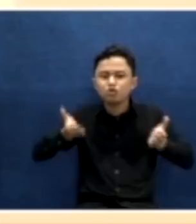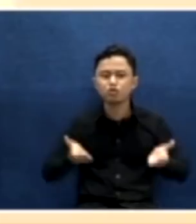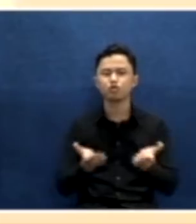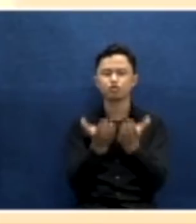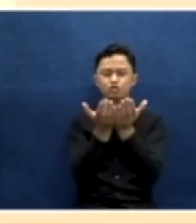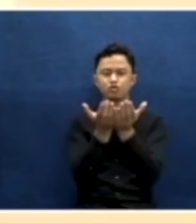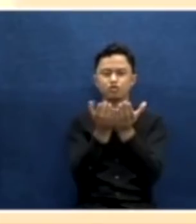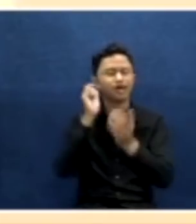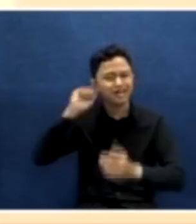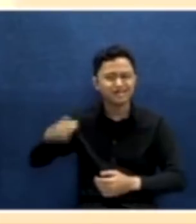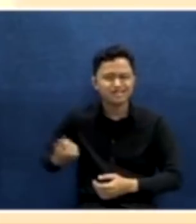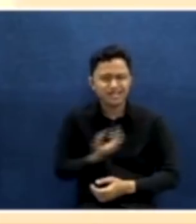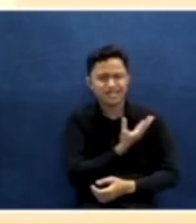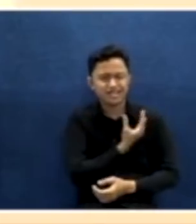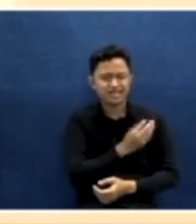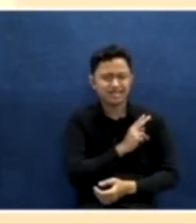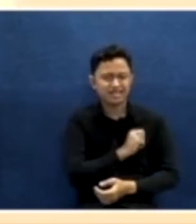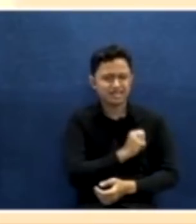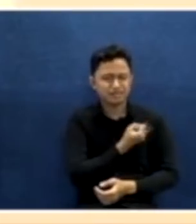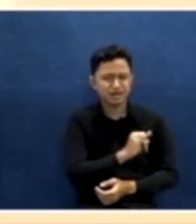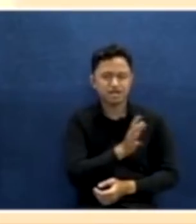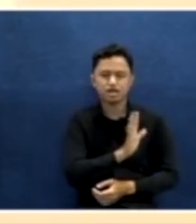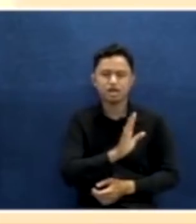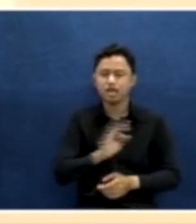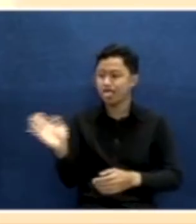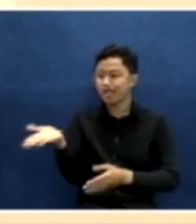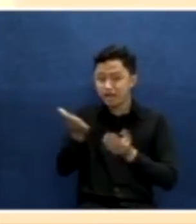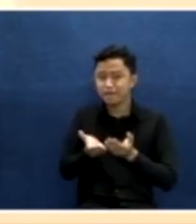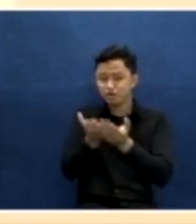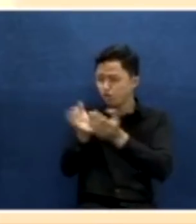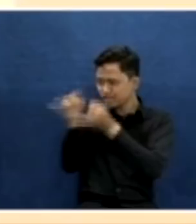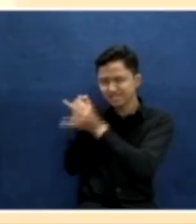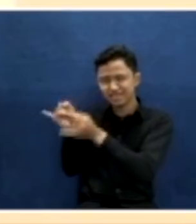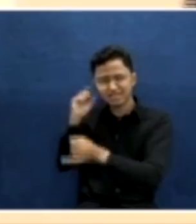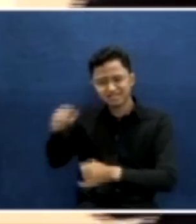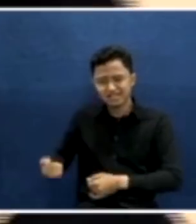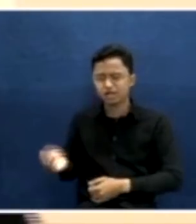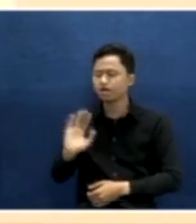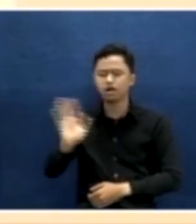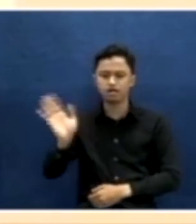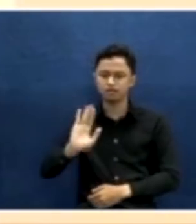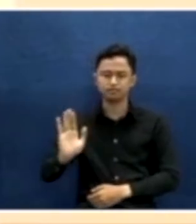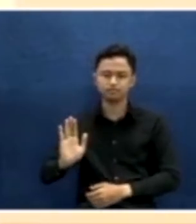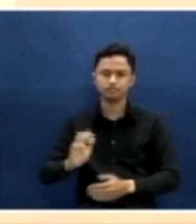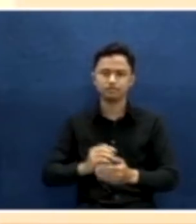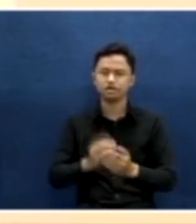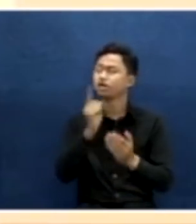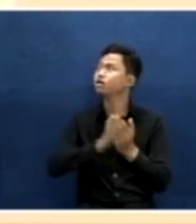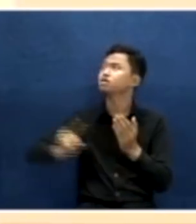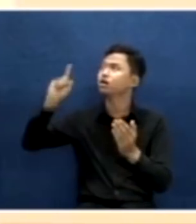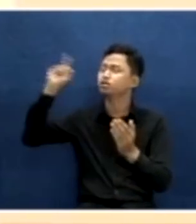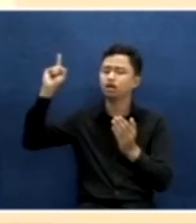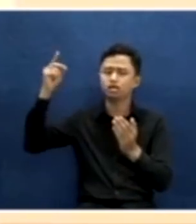beriman dan tidak ada satupun kata yang dihujat dari istrinya dan anaknya yang tidak kunjung beriman kepadanya Ya Allah